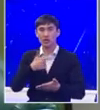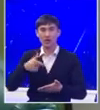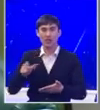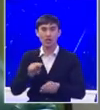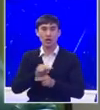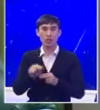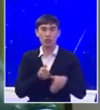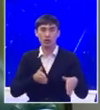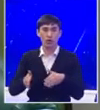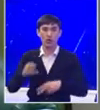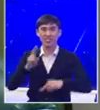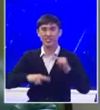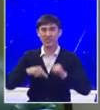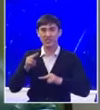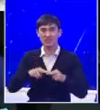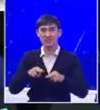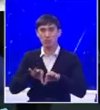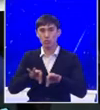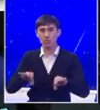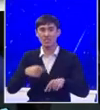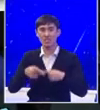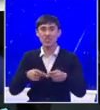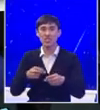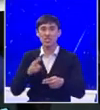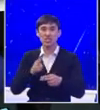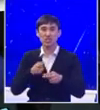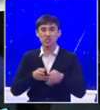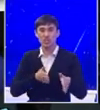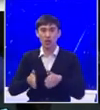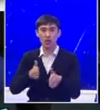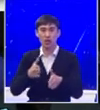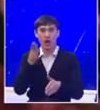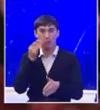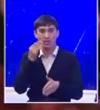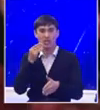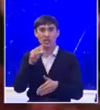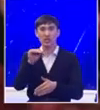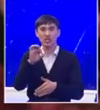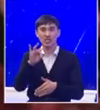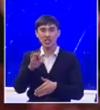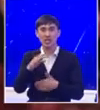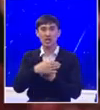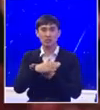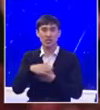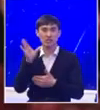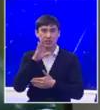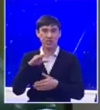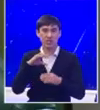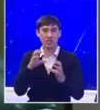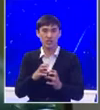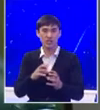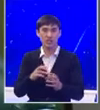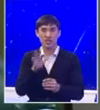ремонт автодорог и строительство путепровода через железнодорожный переезд на дороге Алматы-Житыген-Капшагайское водохранилище, где в часы